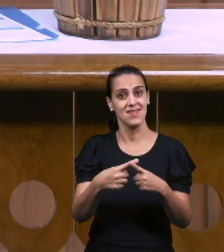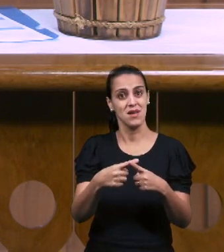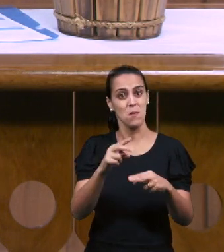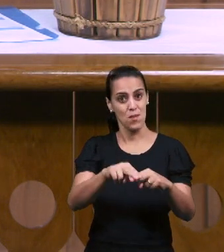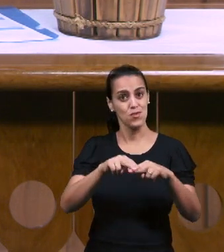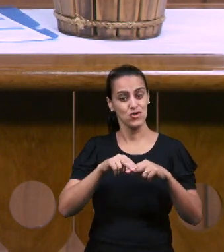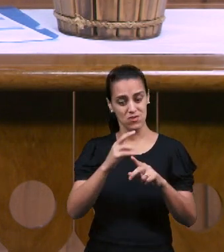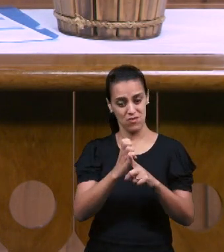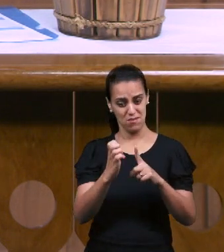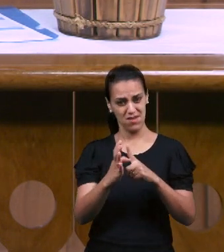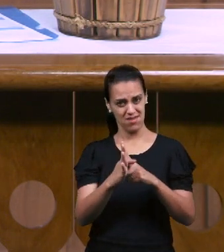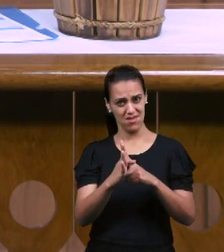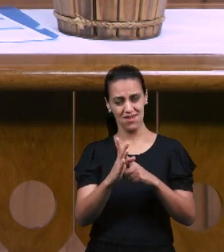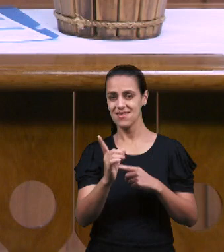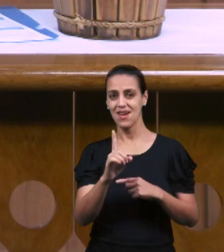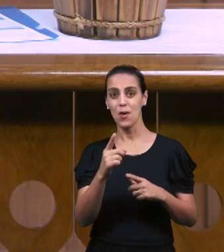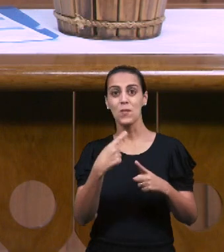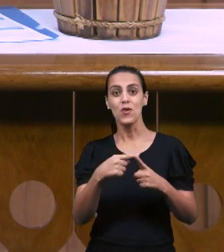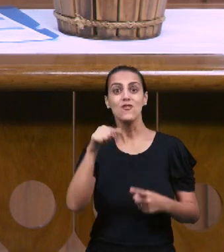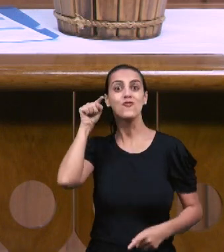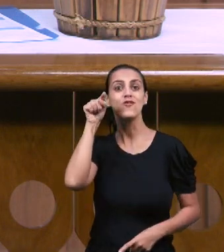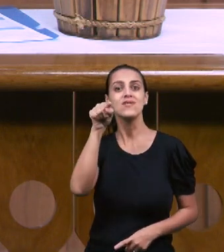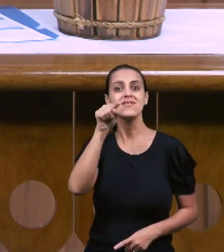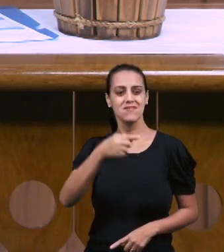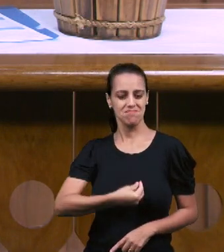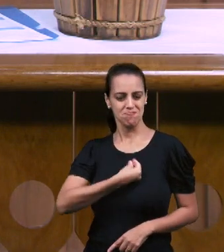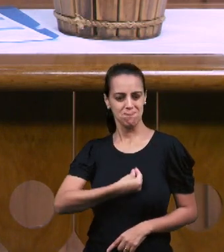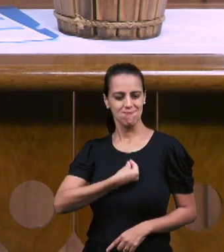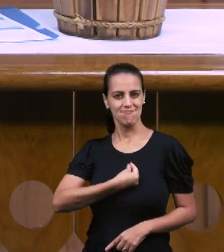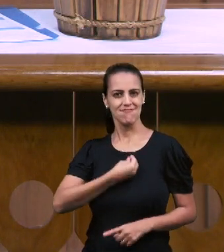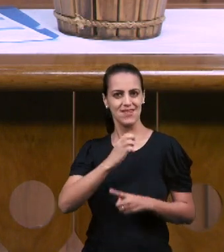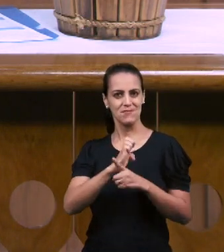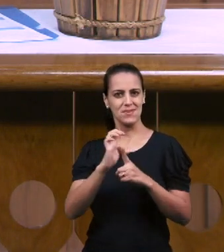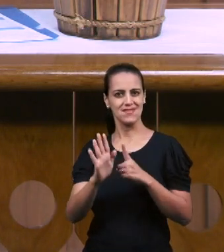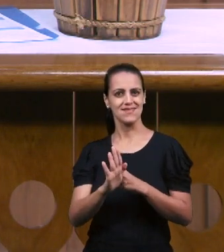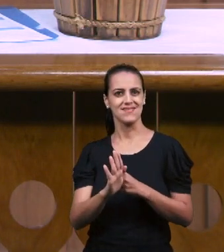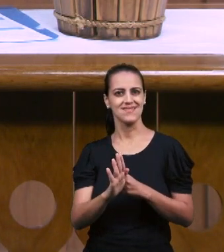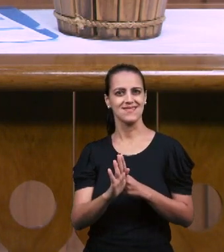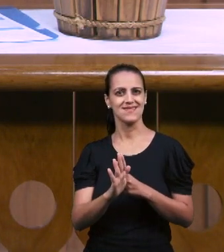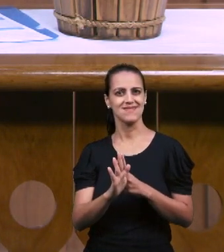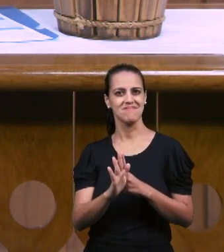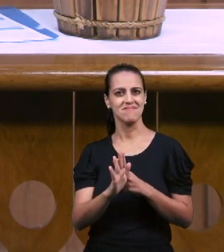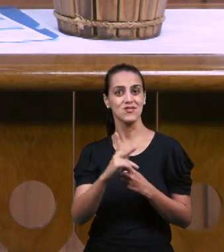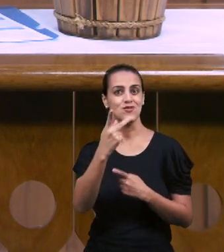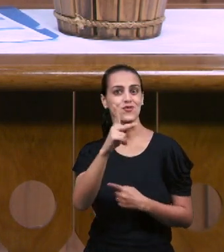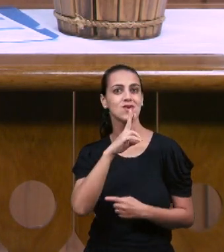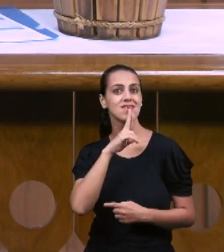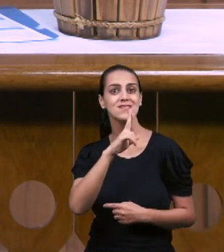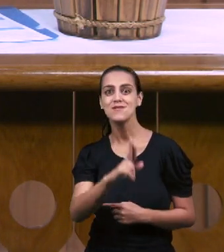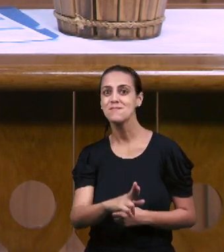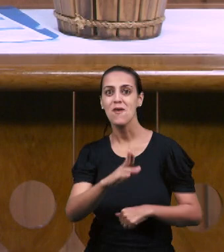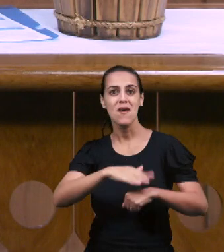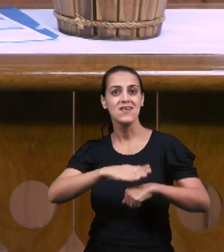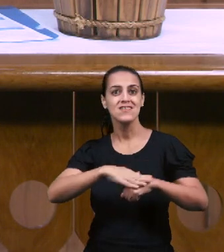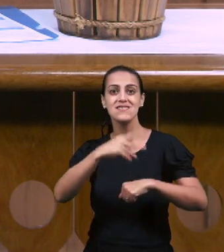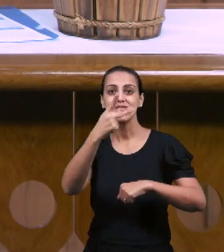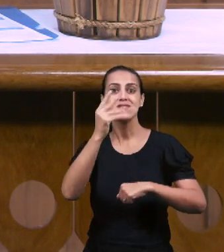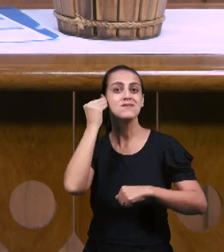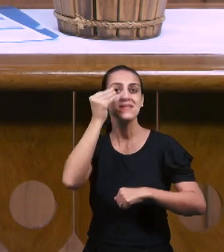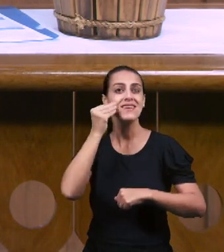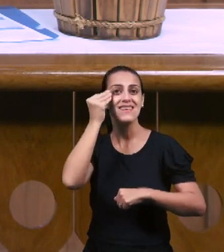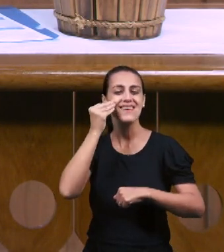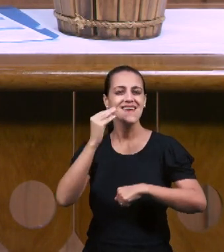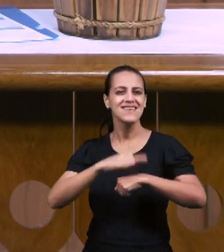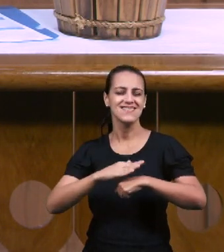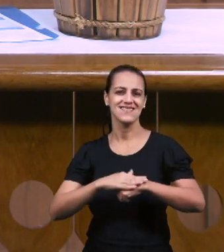l'EBD qui enseigne, c'est vous qui faites partie de cette école, vous êtes partie de cette école, vos réponses et votre expérience,